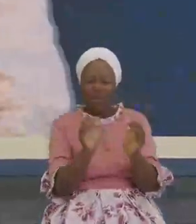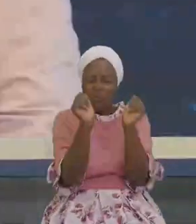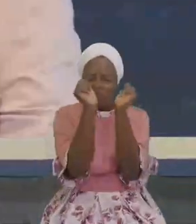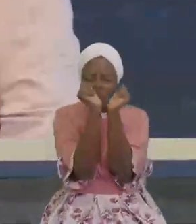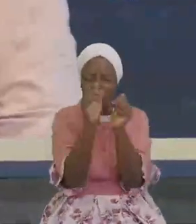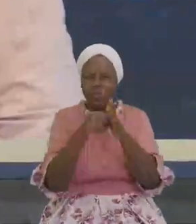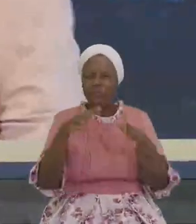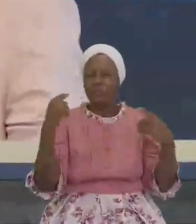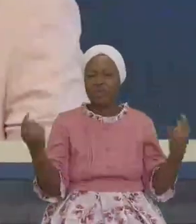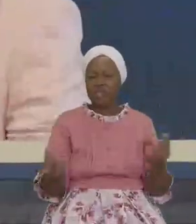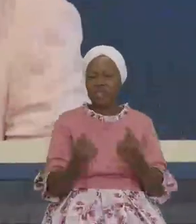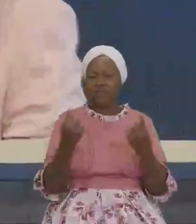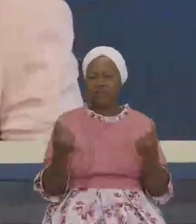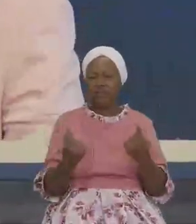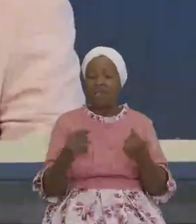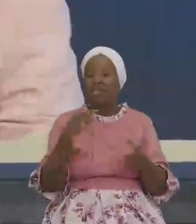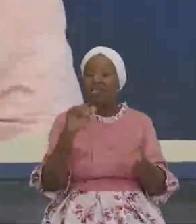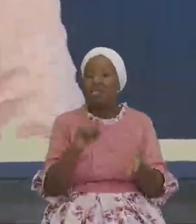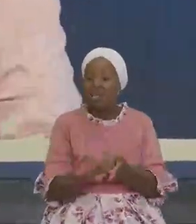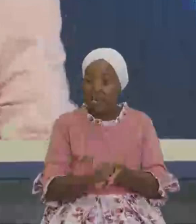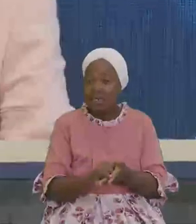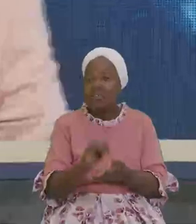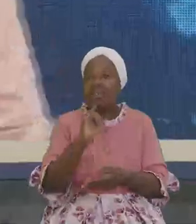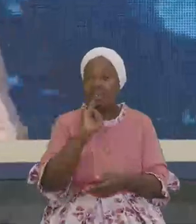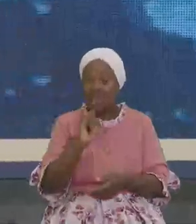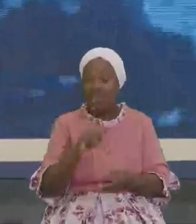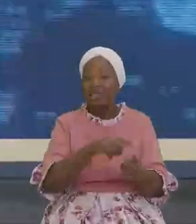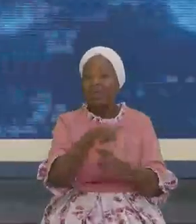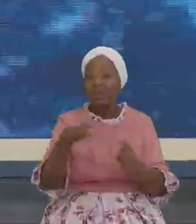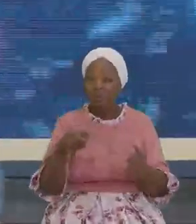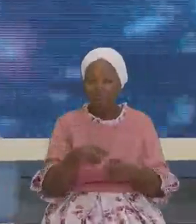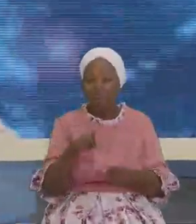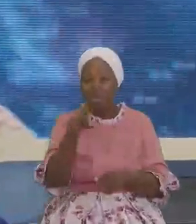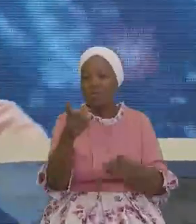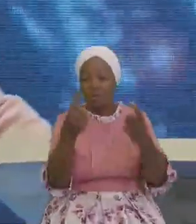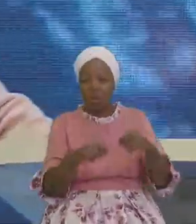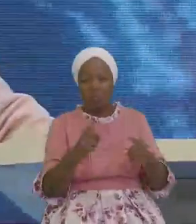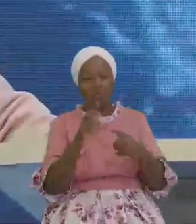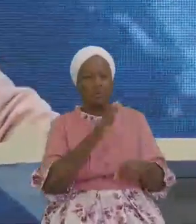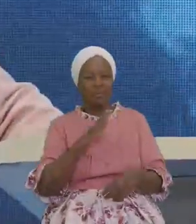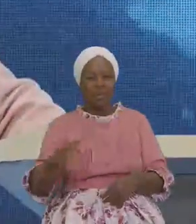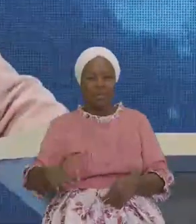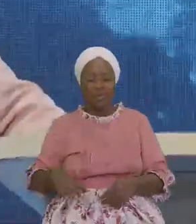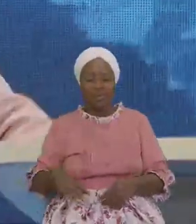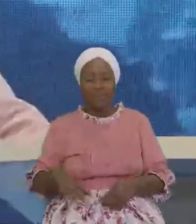les liens de tes péchés, c'est en ce moment-là que tu dois venir à Christ.